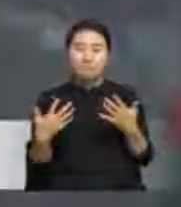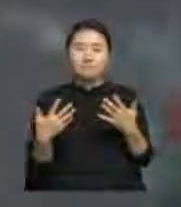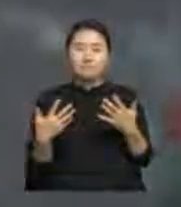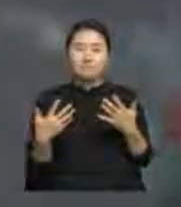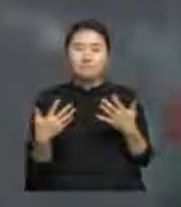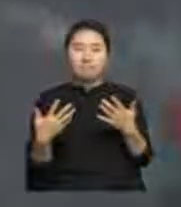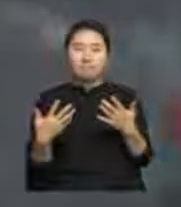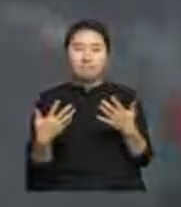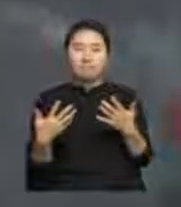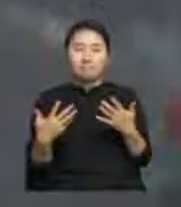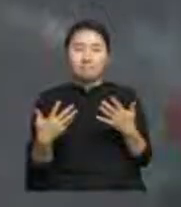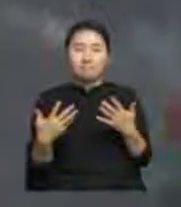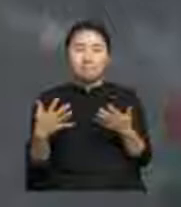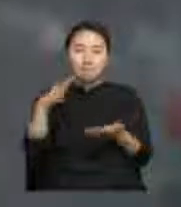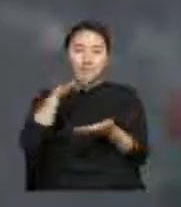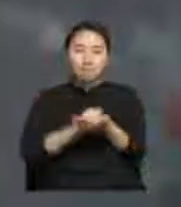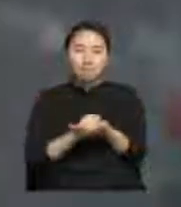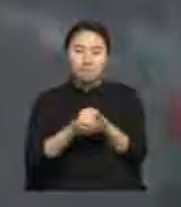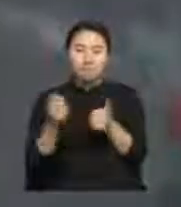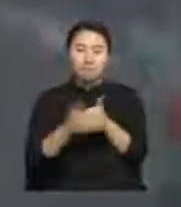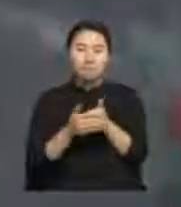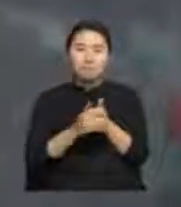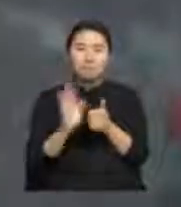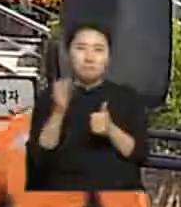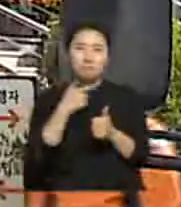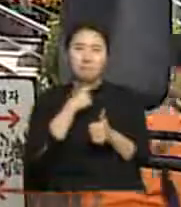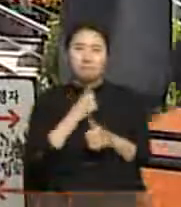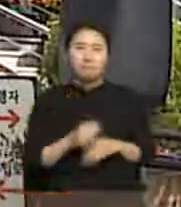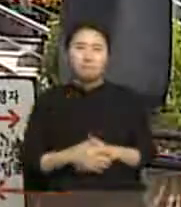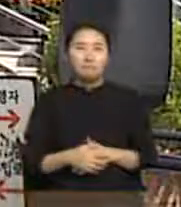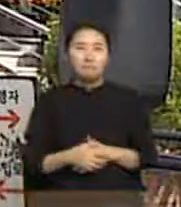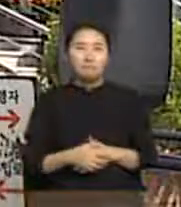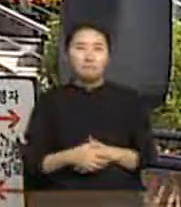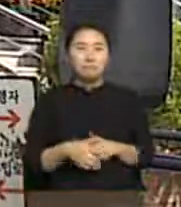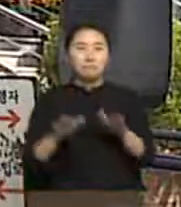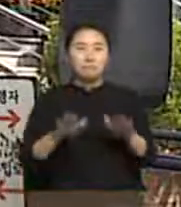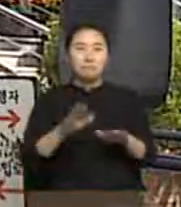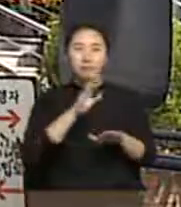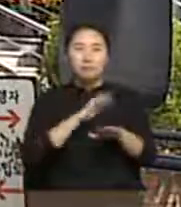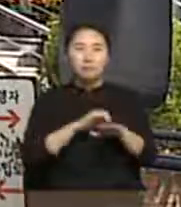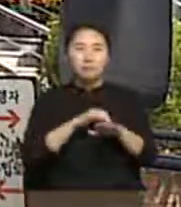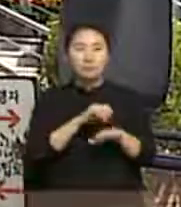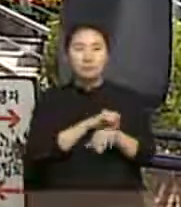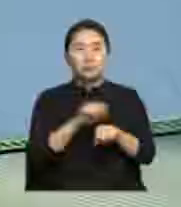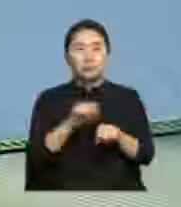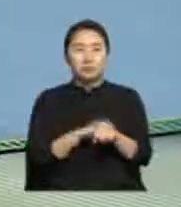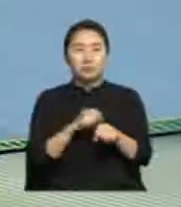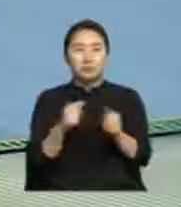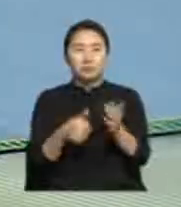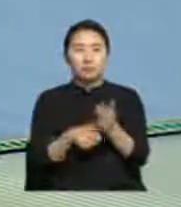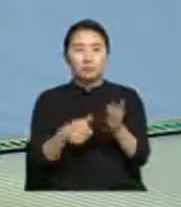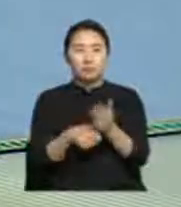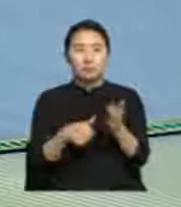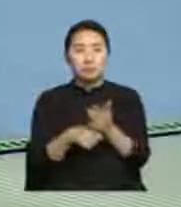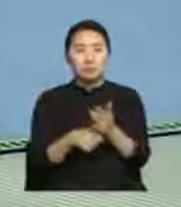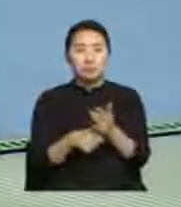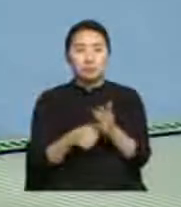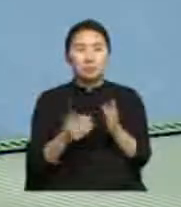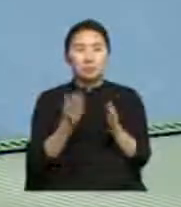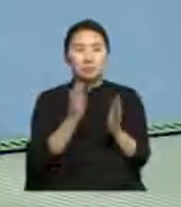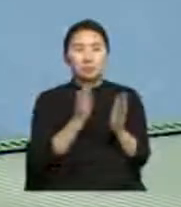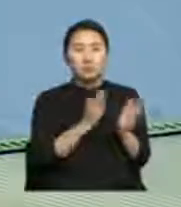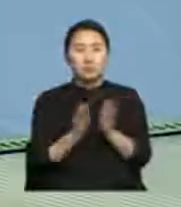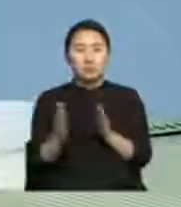화재 진압에 확실히 도움이 될 수 있을 것 같습니다. 이번 훈련엔 특수 장비도 동원됐습니다. 그중